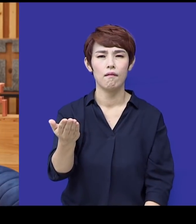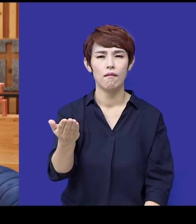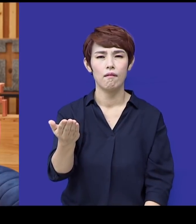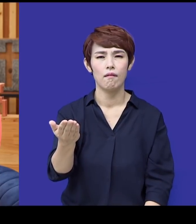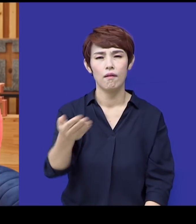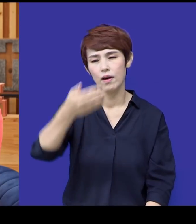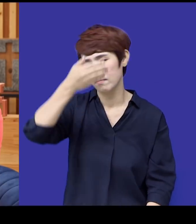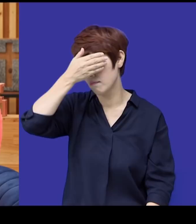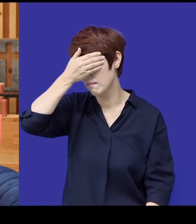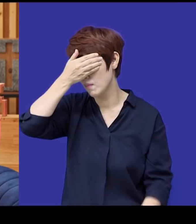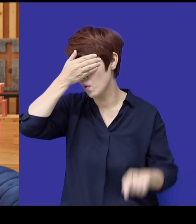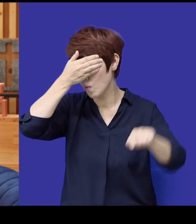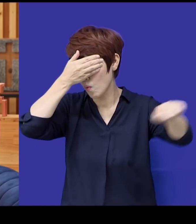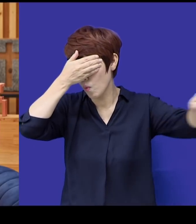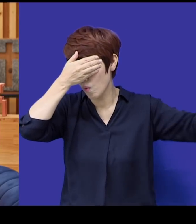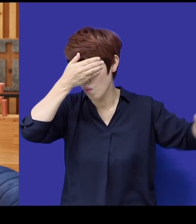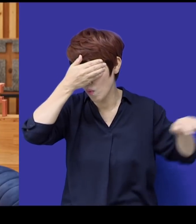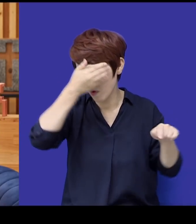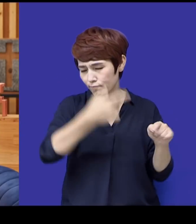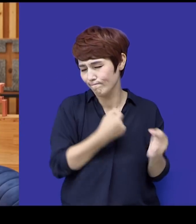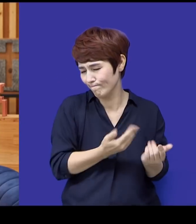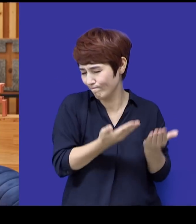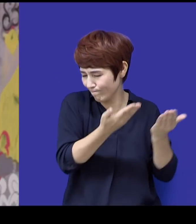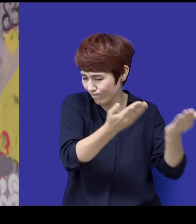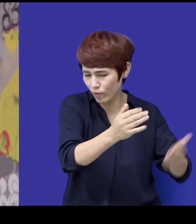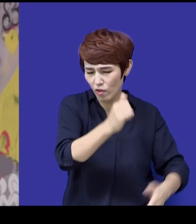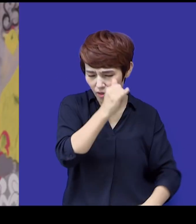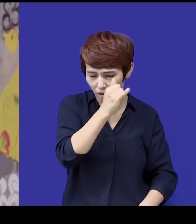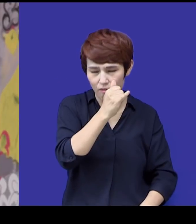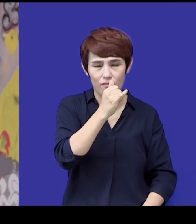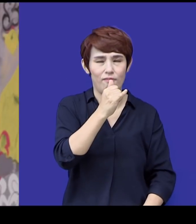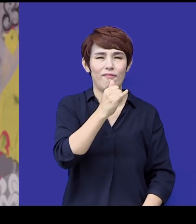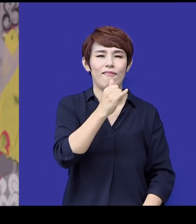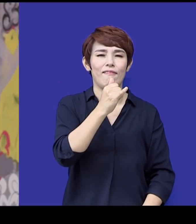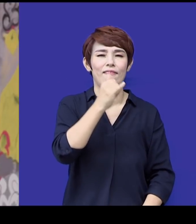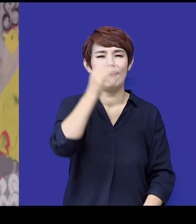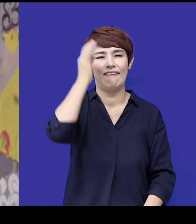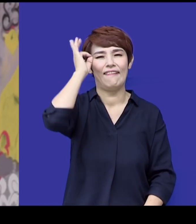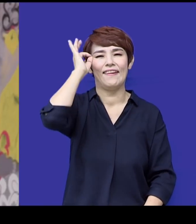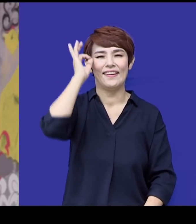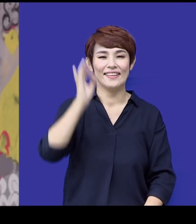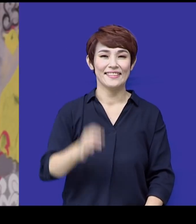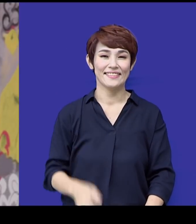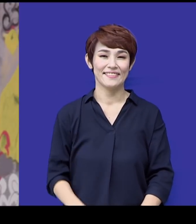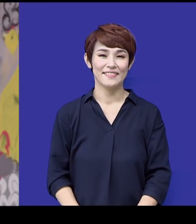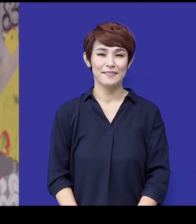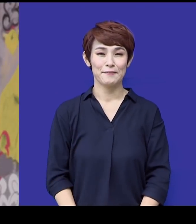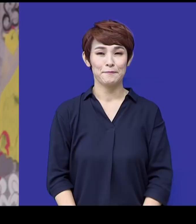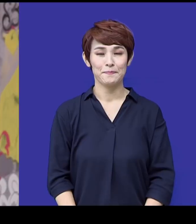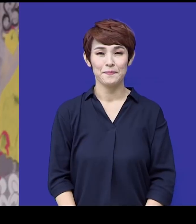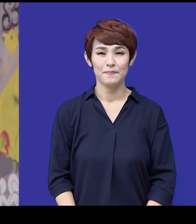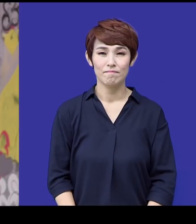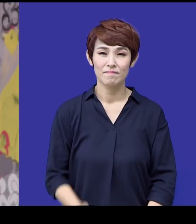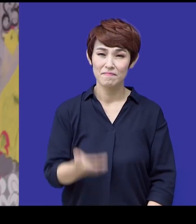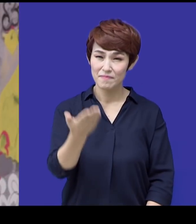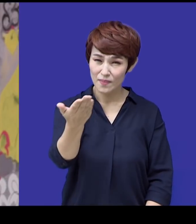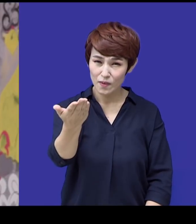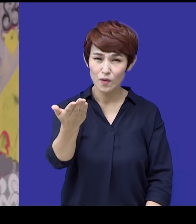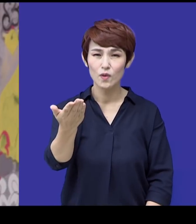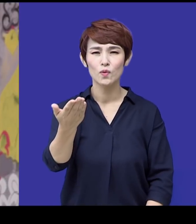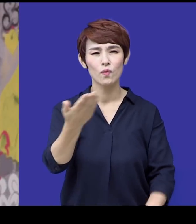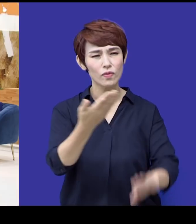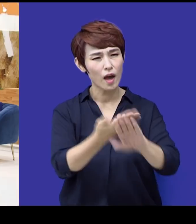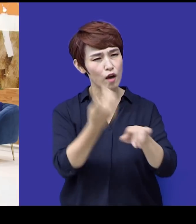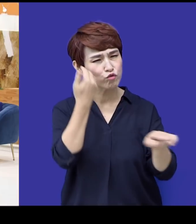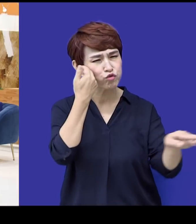이렇게 훌륭한 일을 하는 분들이 다 곳곳에 숨어 계셨구나라는 생각이 또 들게 되었습니다. 아마 장로님 외에도 지금 이 순간에도